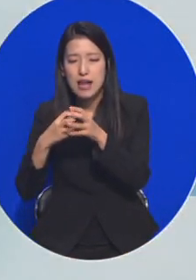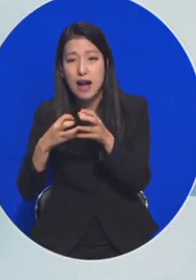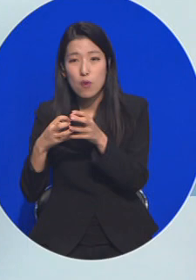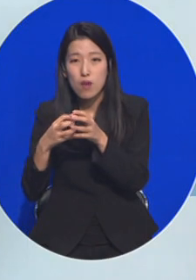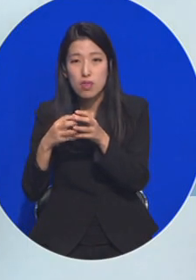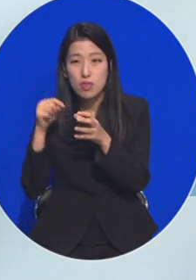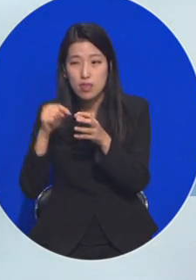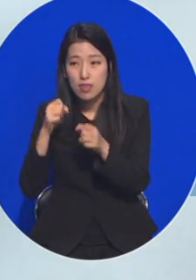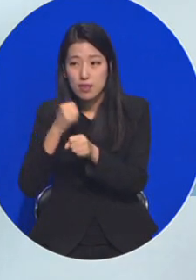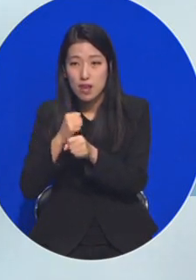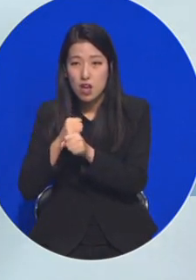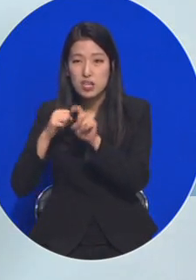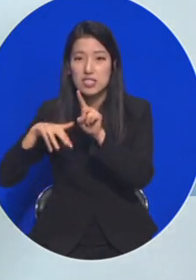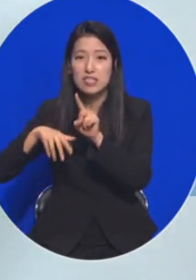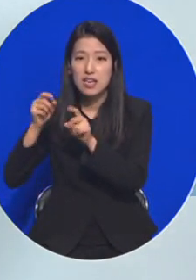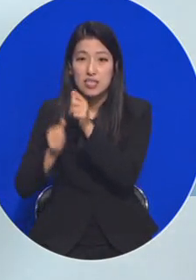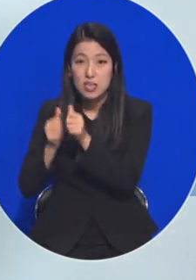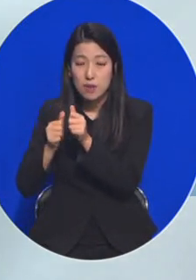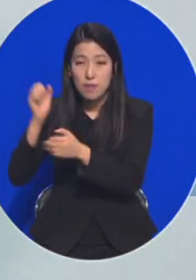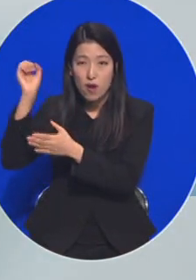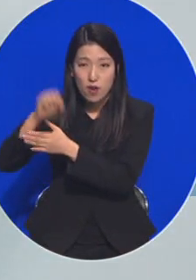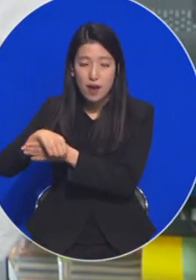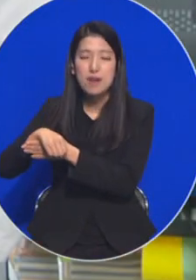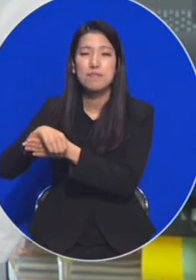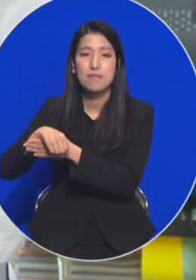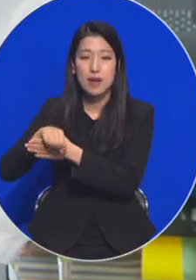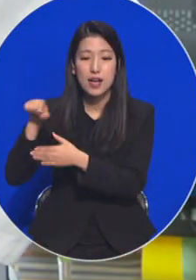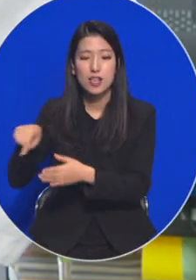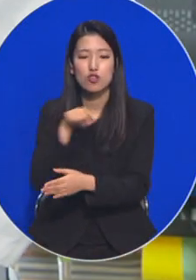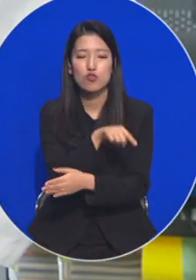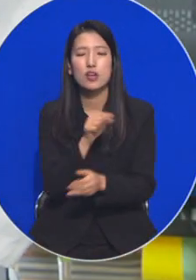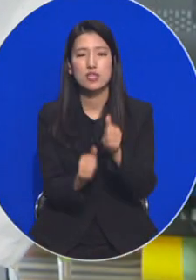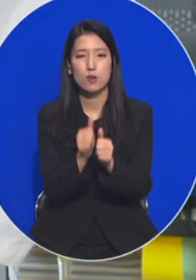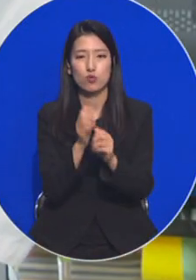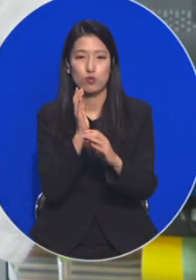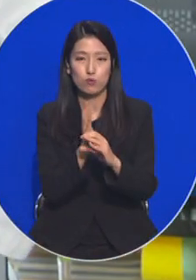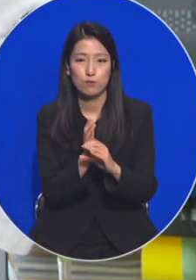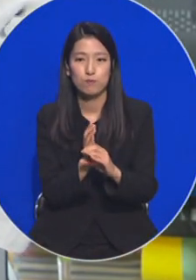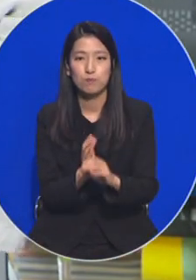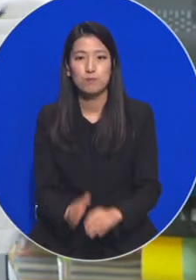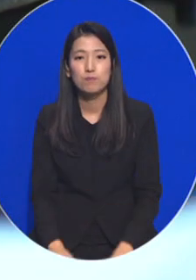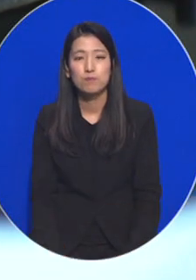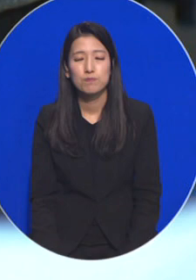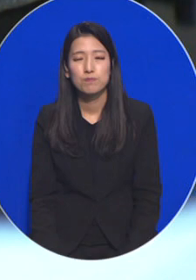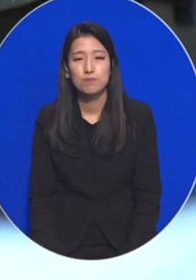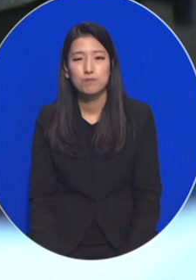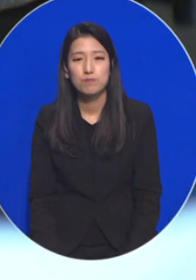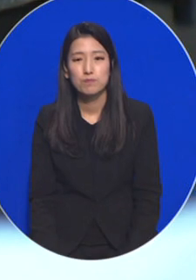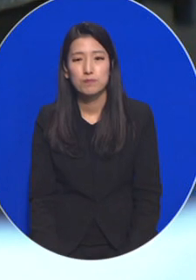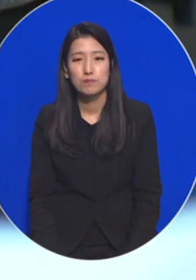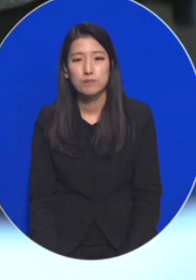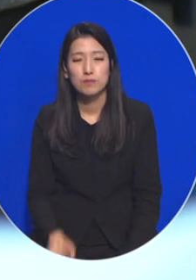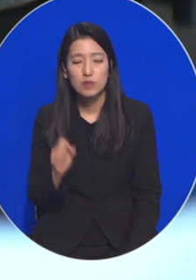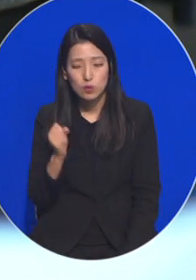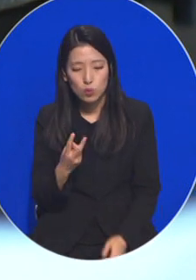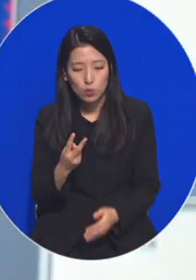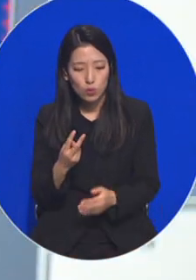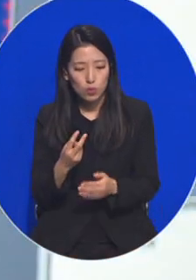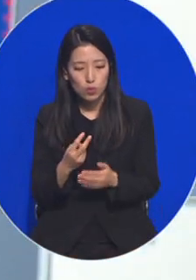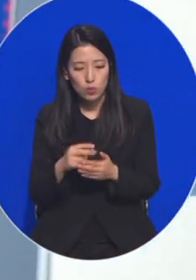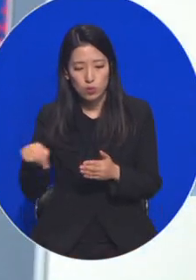총 2권이 임상시험에 진입한 상황입니다 방학 때 부분도 코로나 일고 항체 치료제 임상시험 과 관련해